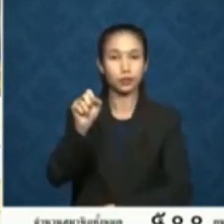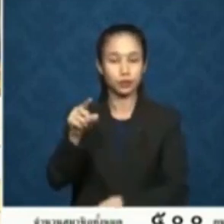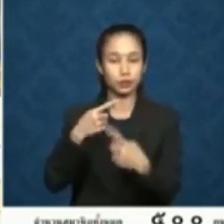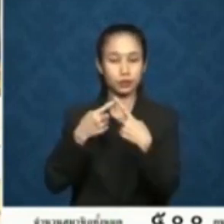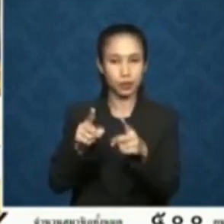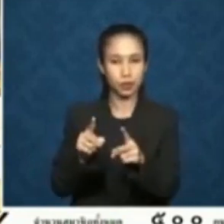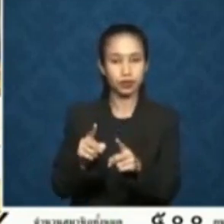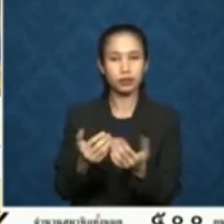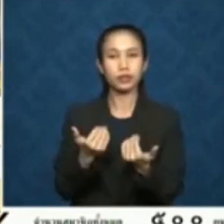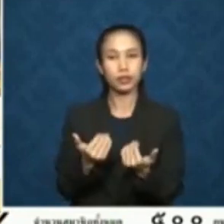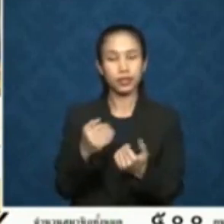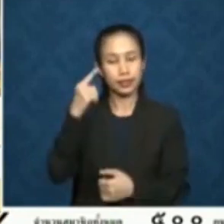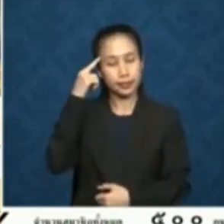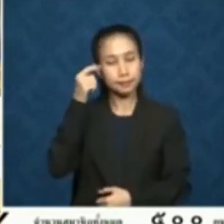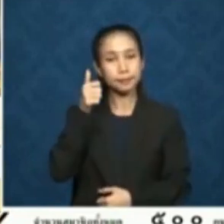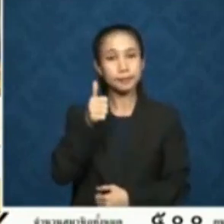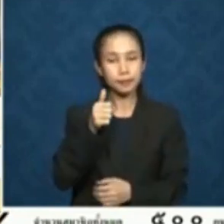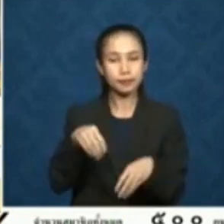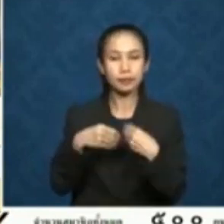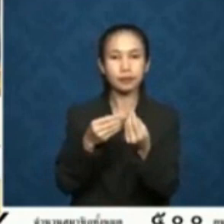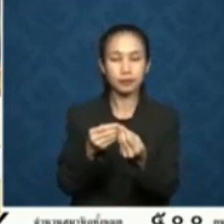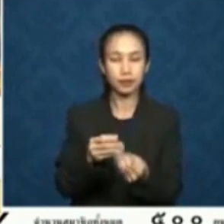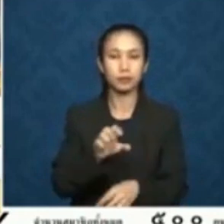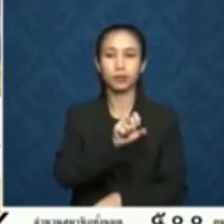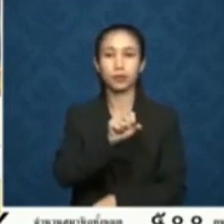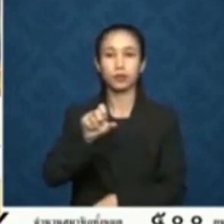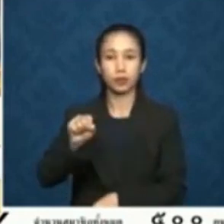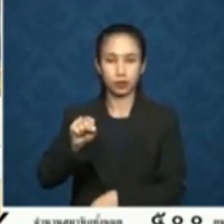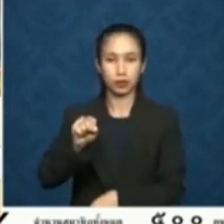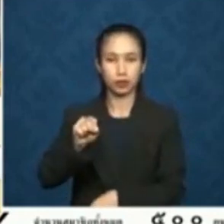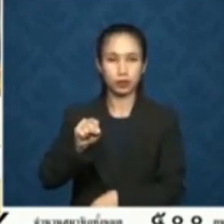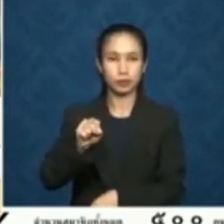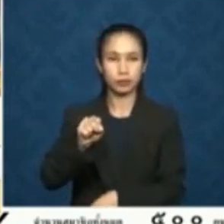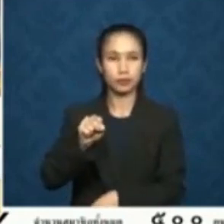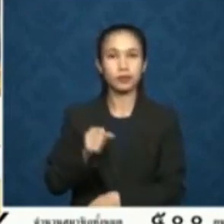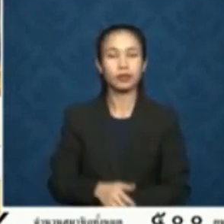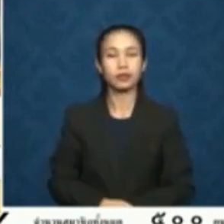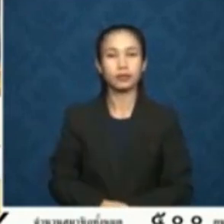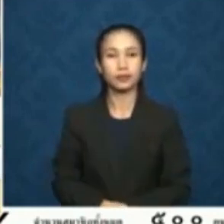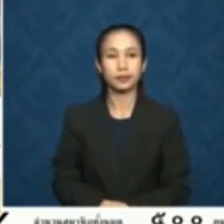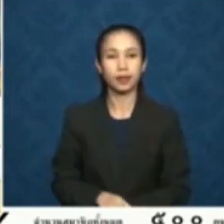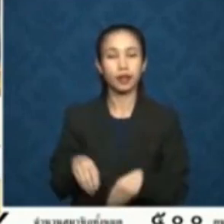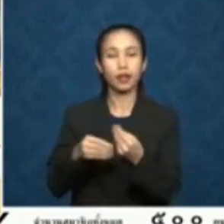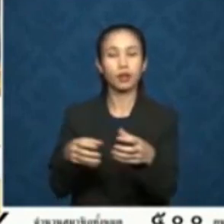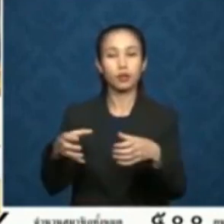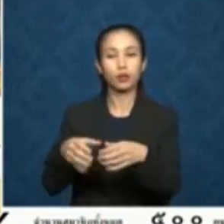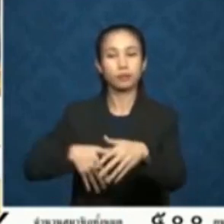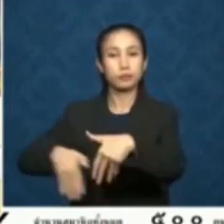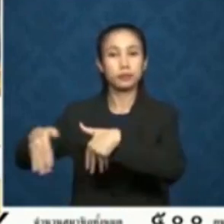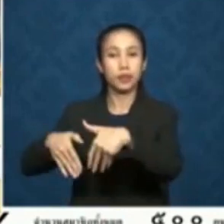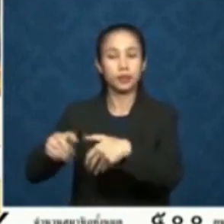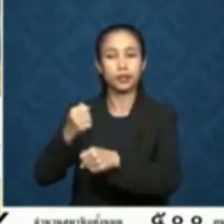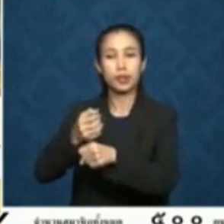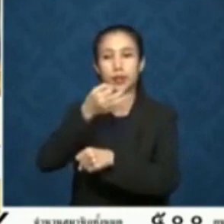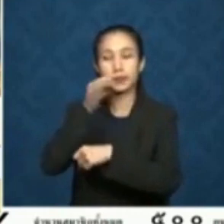ในสิ่งต่างๆเหล่านี้นะครับก็ด้วยความปรารถนาดีนะครับกับสมาชิกทุกท่านนะครับที่ส่งถึงความปรารถนาดีของพี่น้องชาวประม